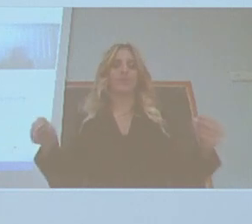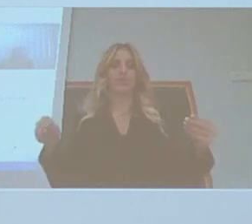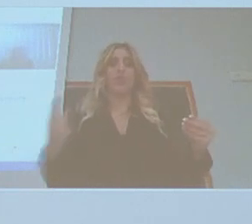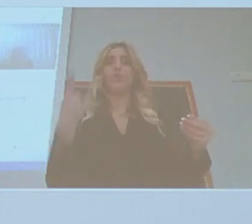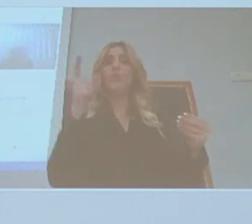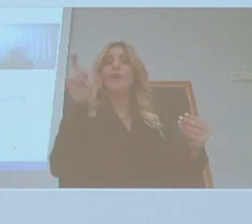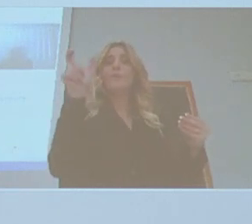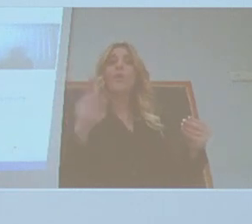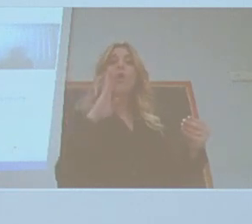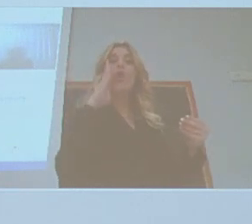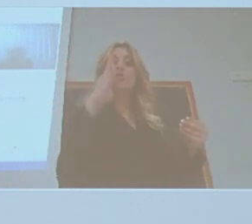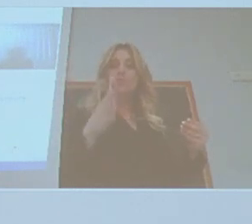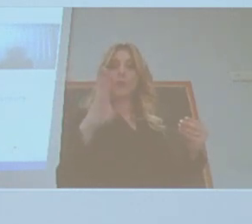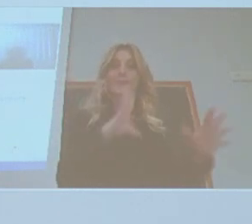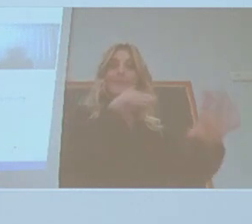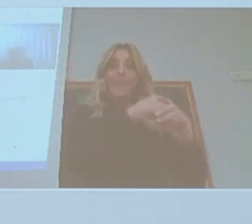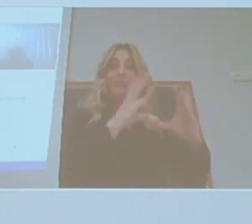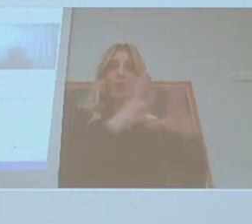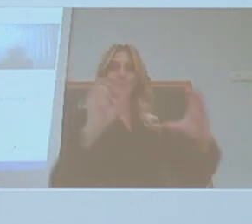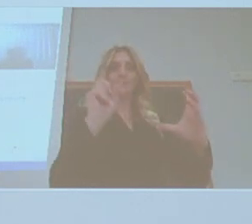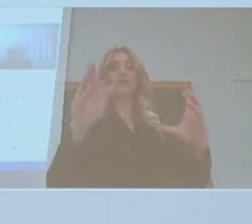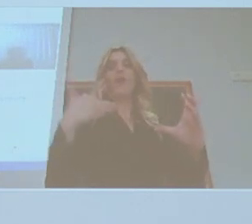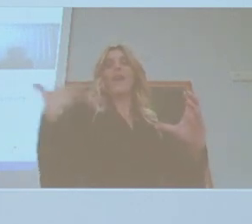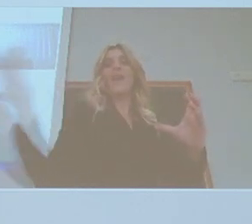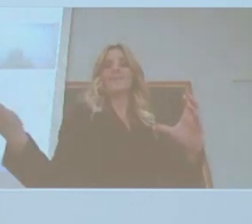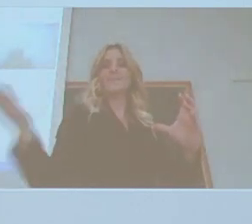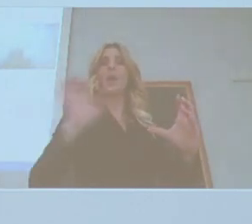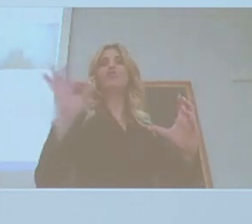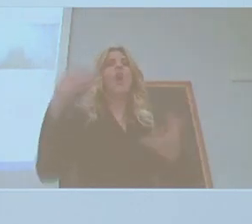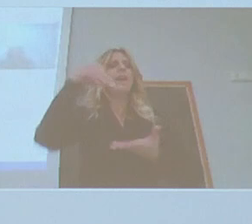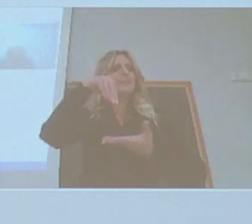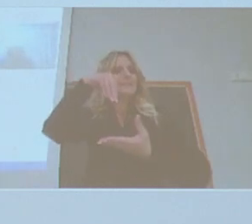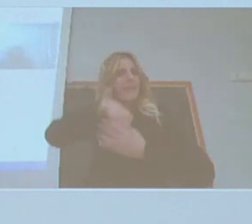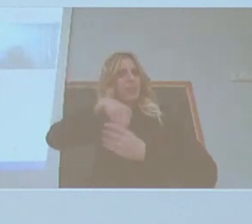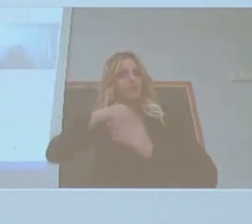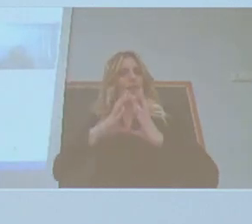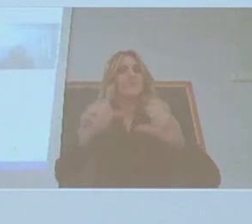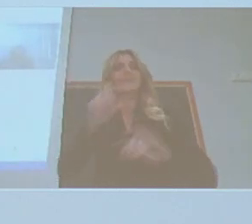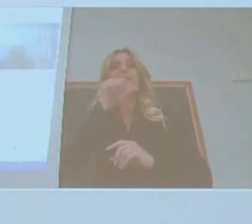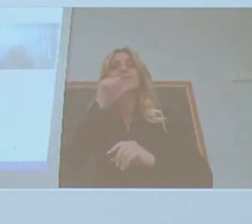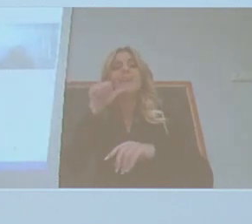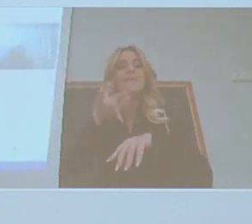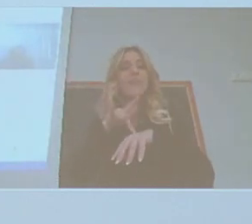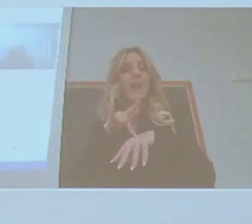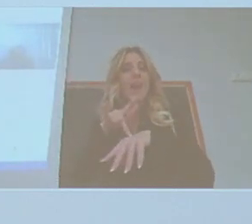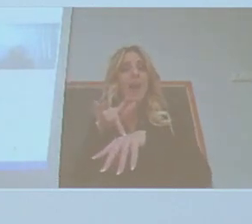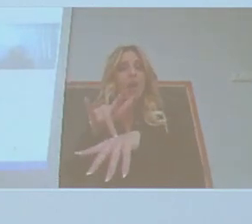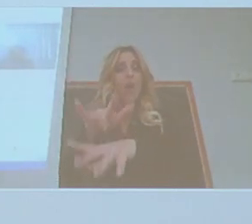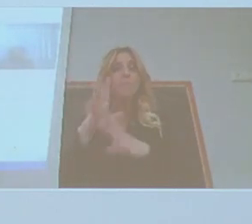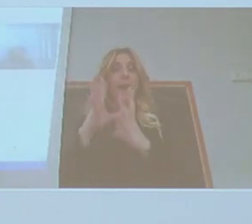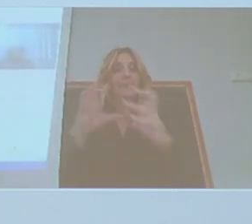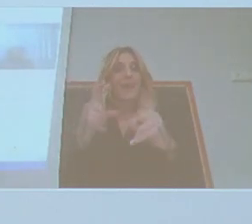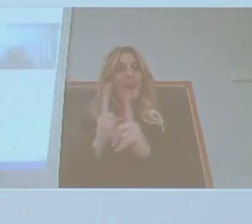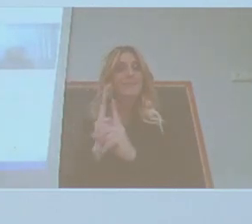sia esterno all'impresa o anche una figura interna all'impresa che accompagni l'impresa nella